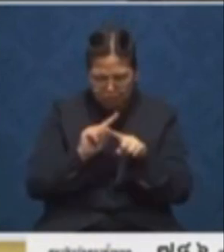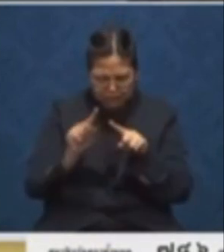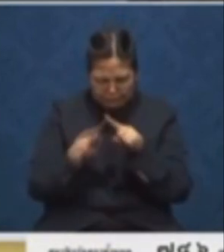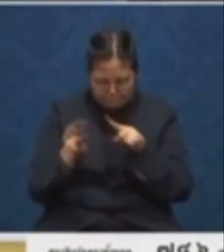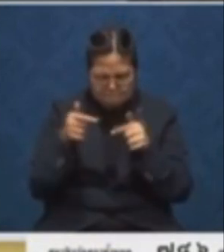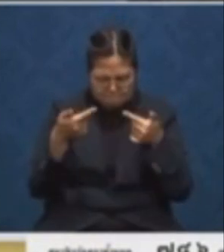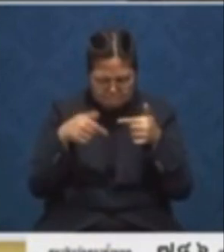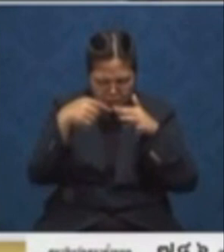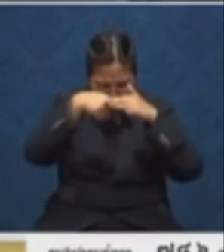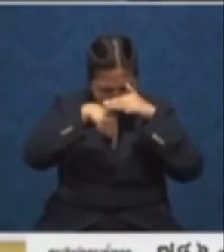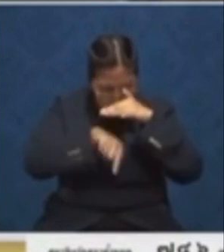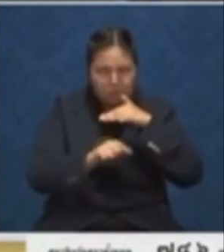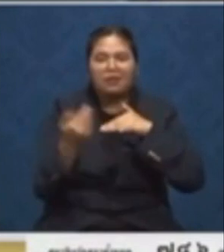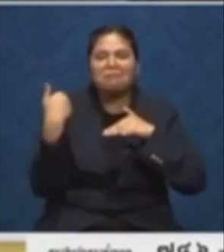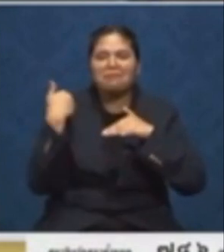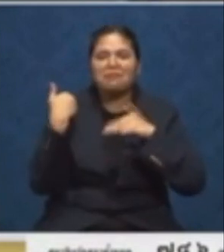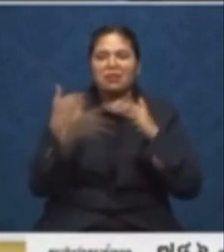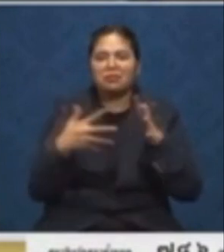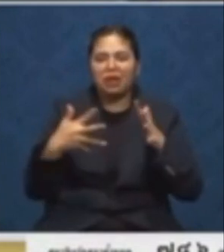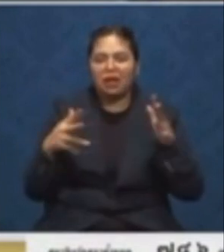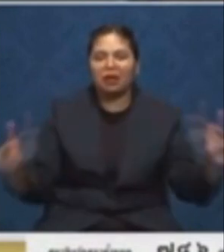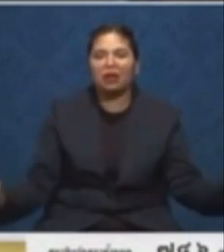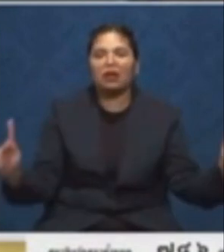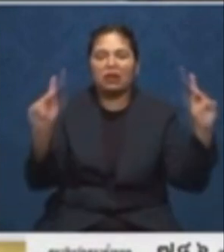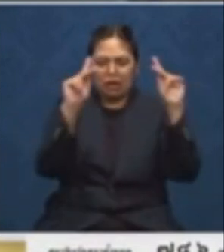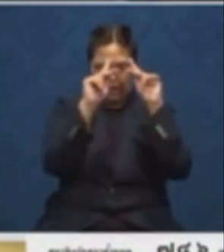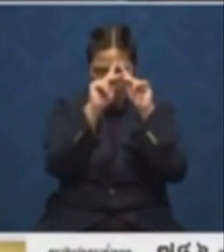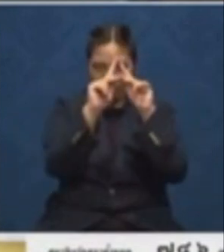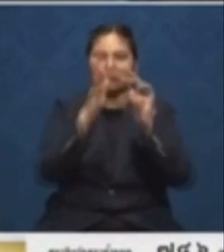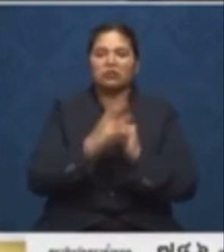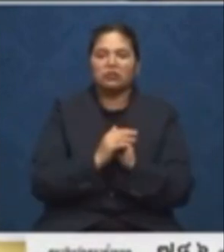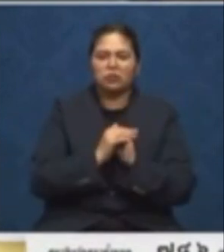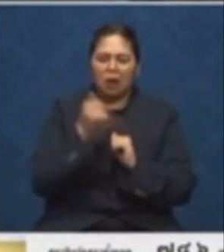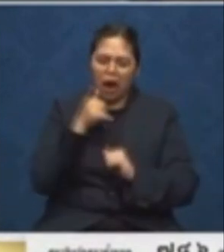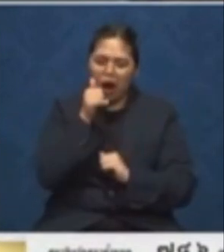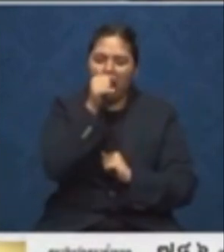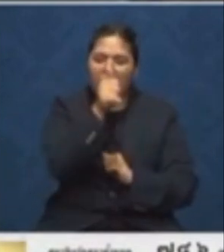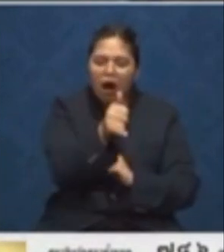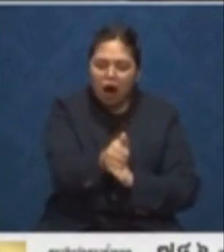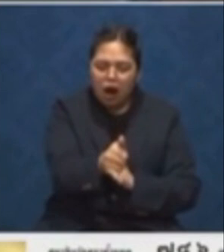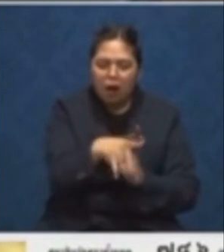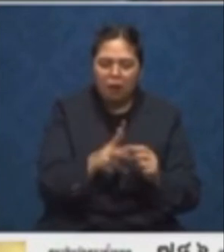มจึงอยากให้ท่านรัฐมนตรีสุภมาศเข้าไปดูแลตรวจสอบ